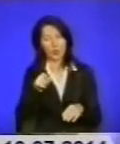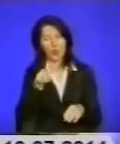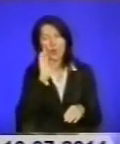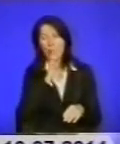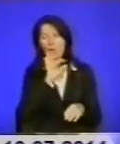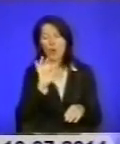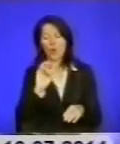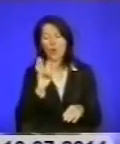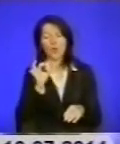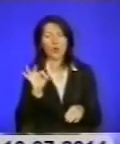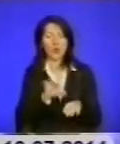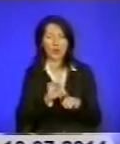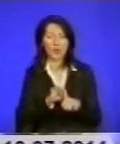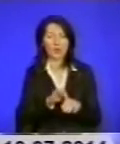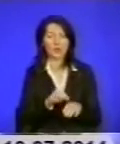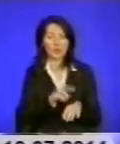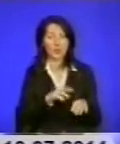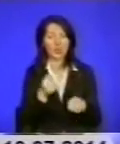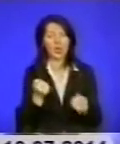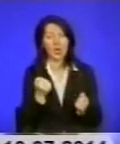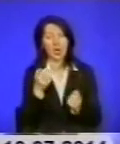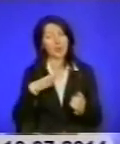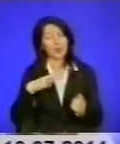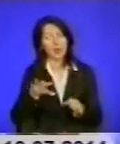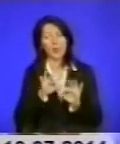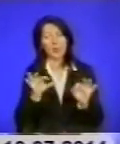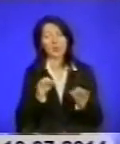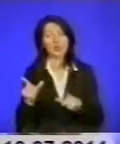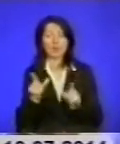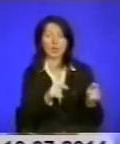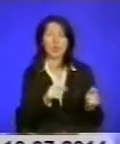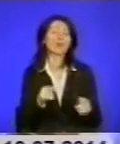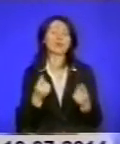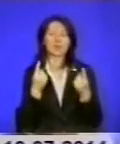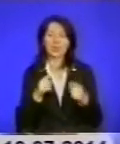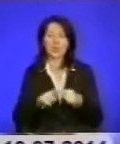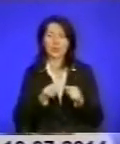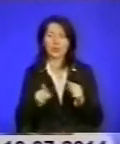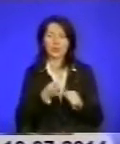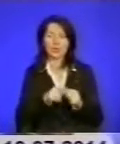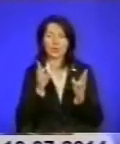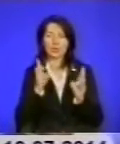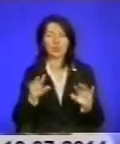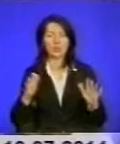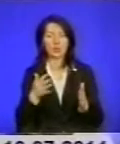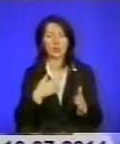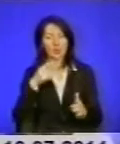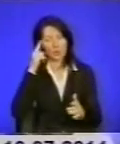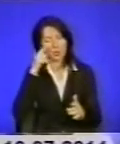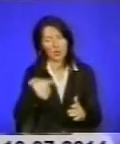там почекав, пояснив тим, що він їхав на великій швидкості, що це нещасний випадок. Я подумала, всі мої